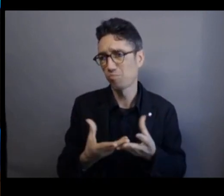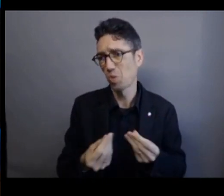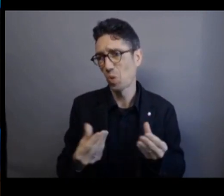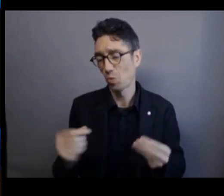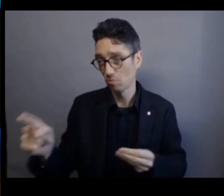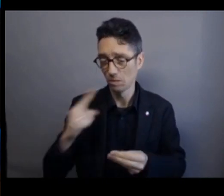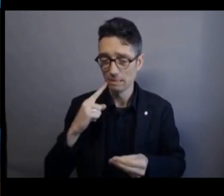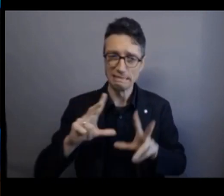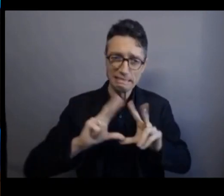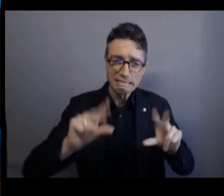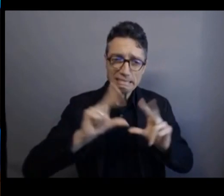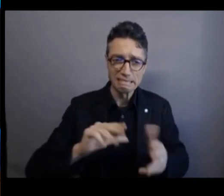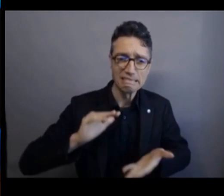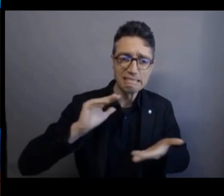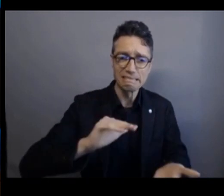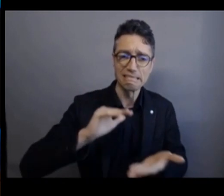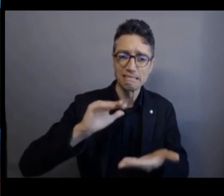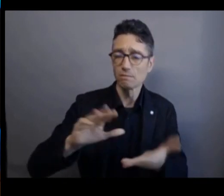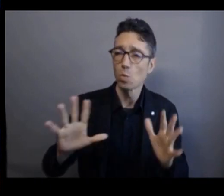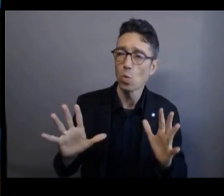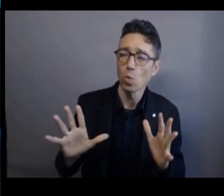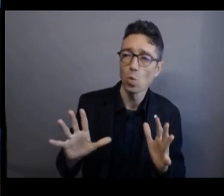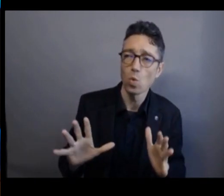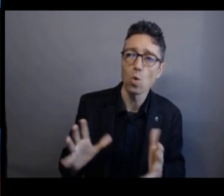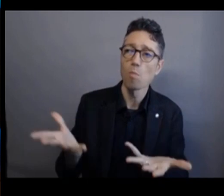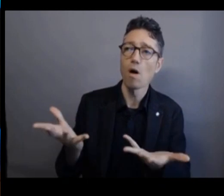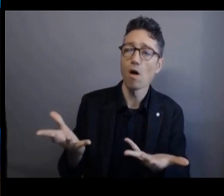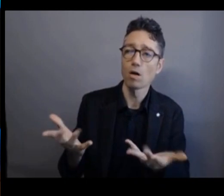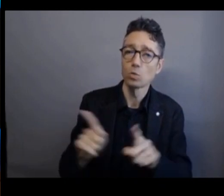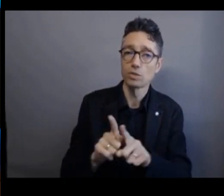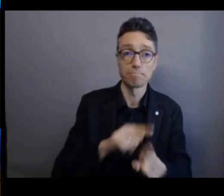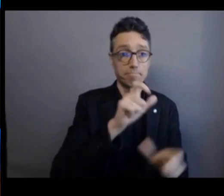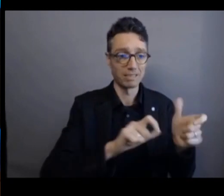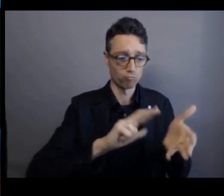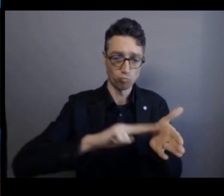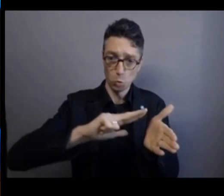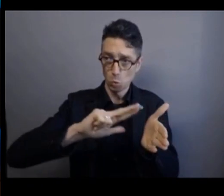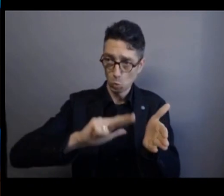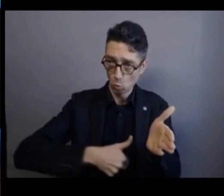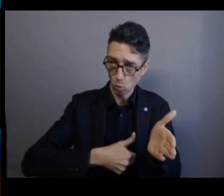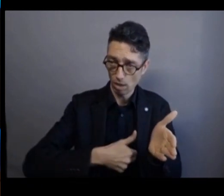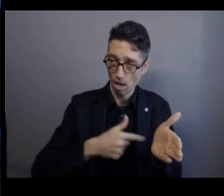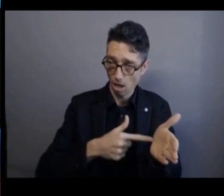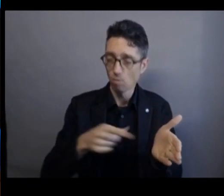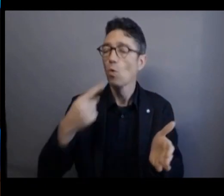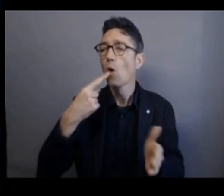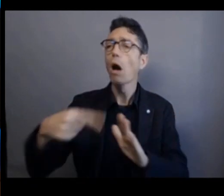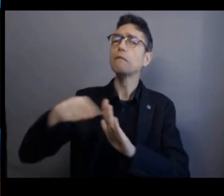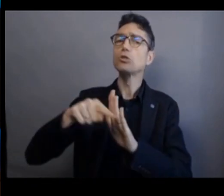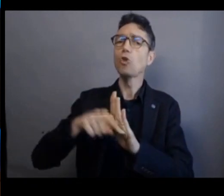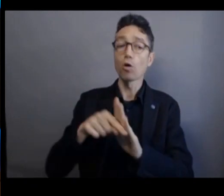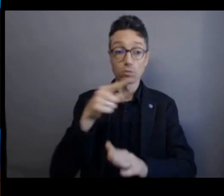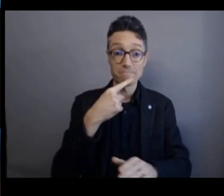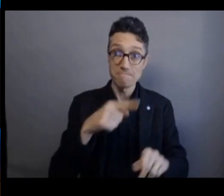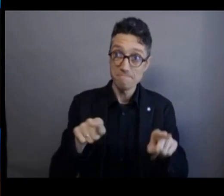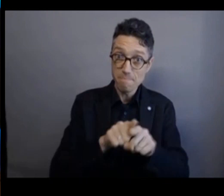gens qui sont contractualisés avec vous ont les mêmes niveaux d'exigence, de qualité. J'aurais pu poser la question à